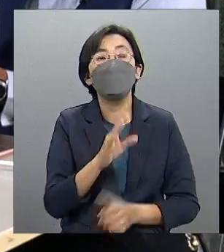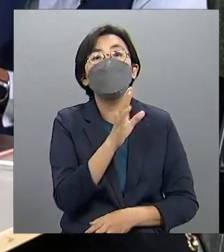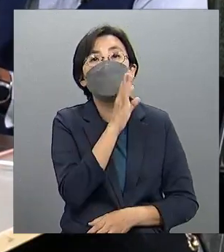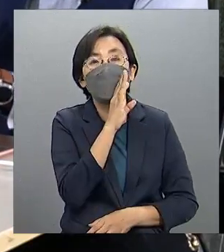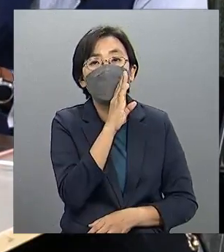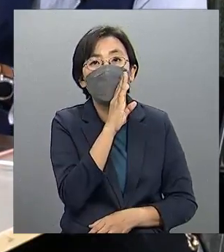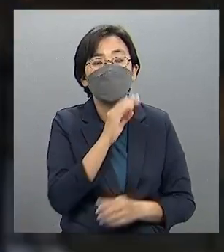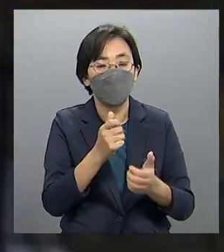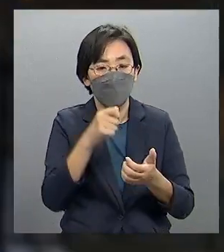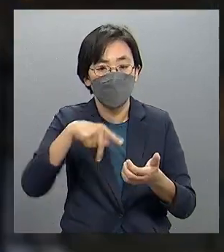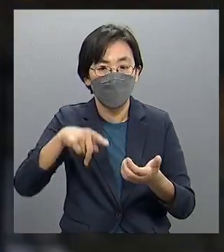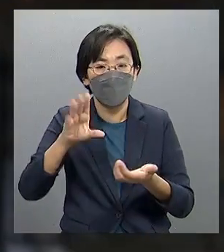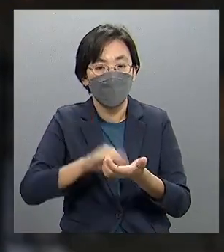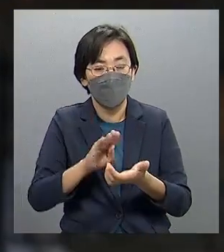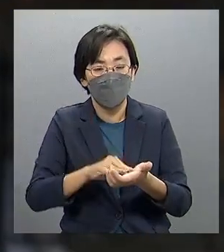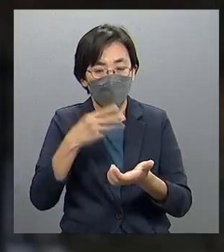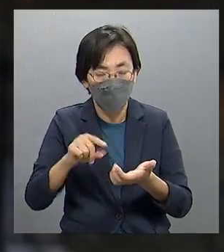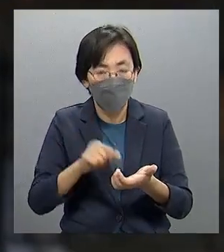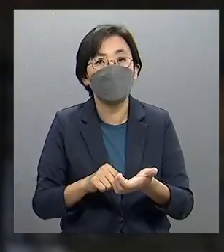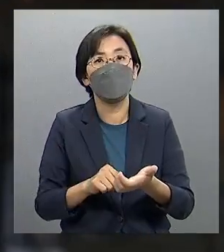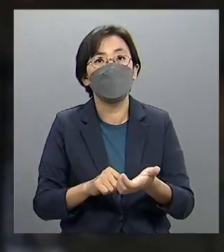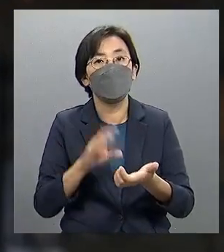อปไปตอนติดตั้งไม่ได้ดูเพอร์มิชัน